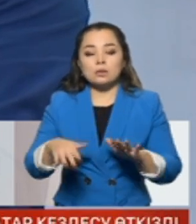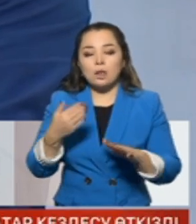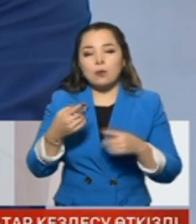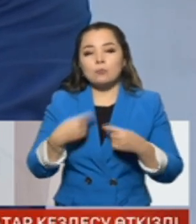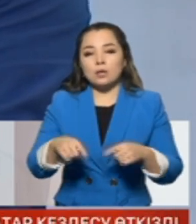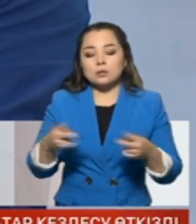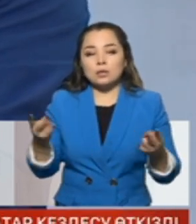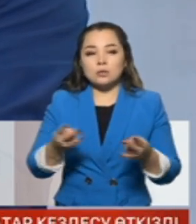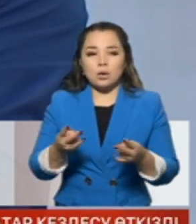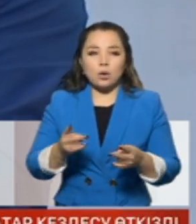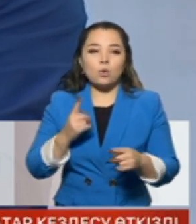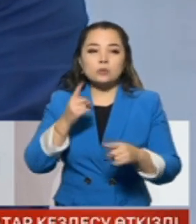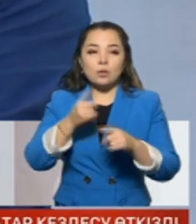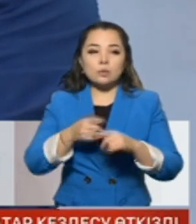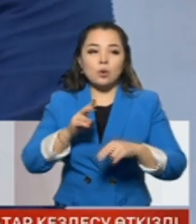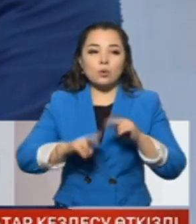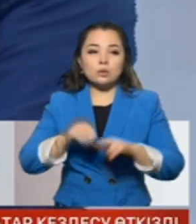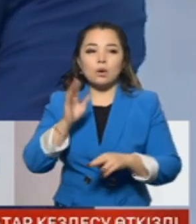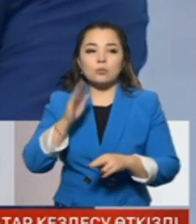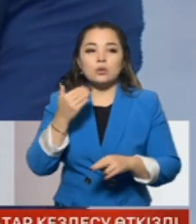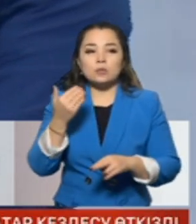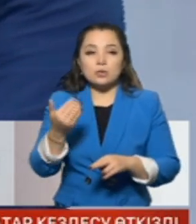басқа да қажетті қосымша құрылыстар болады.